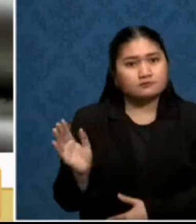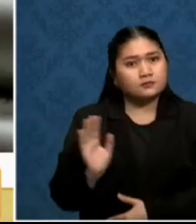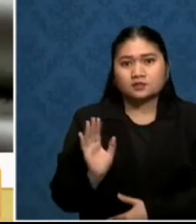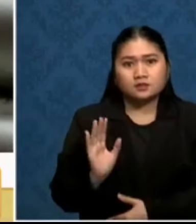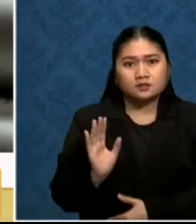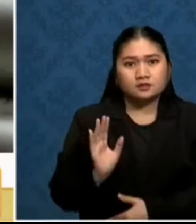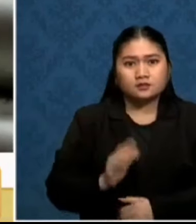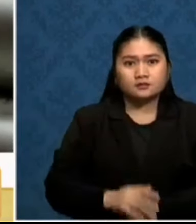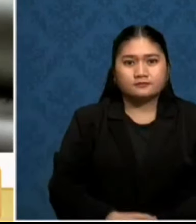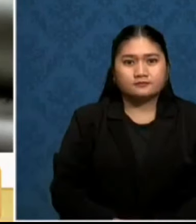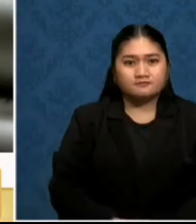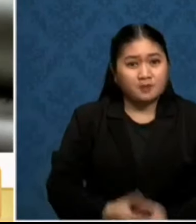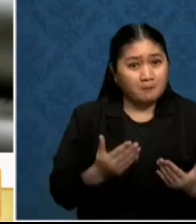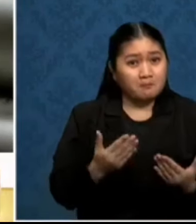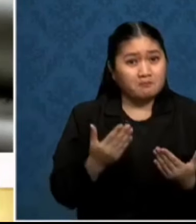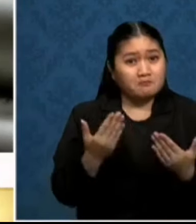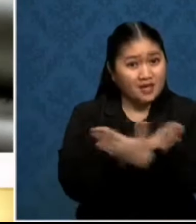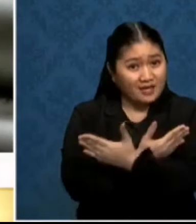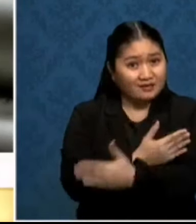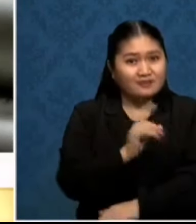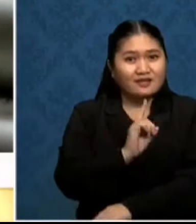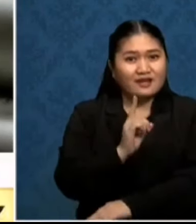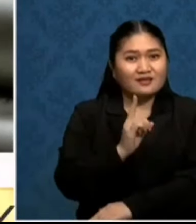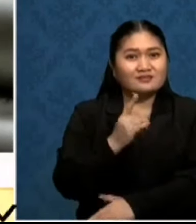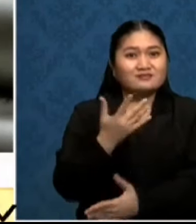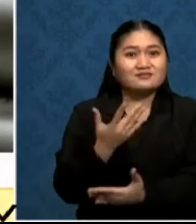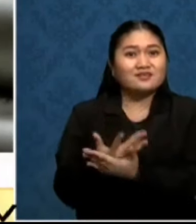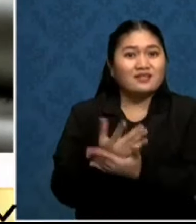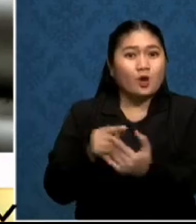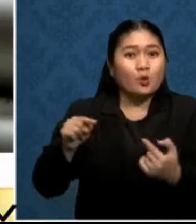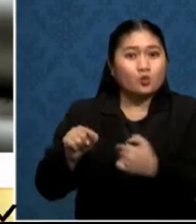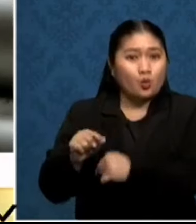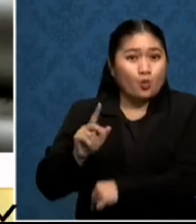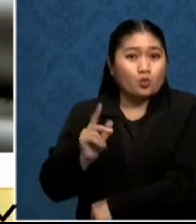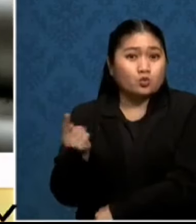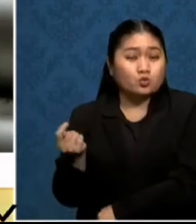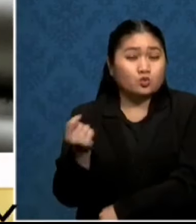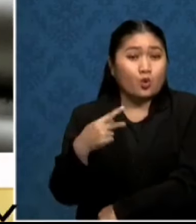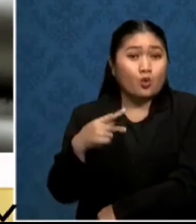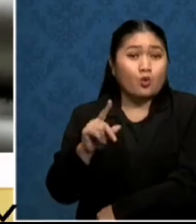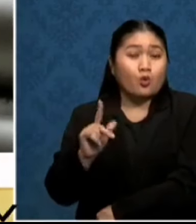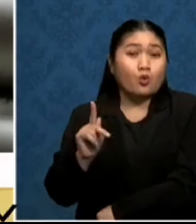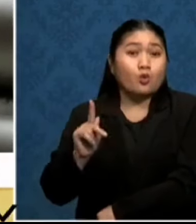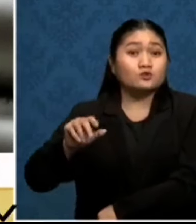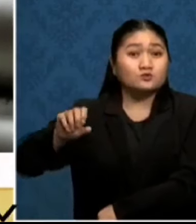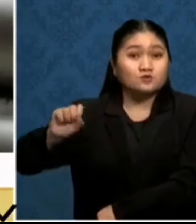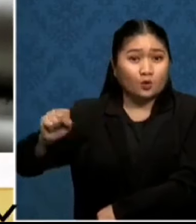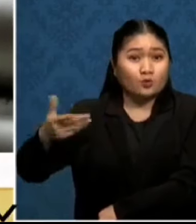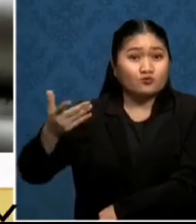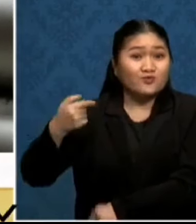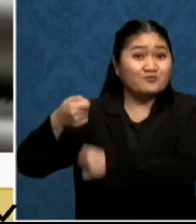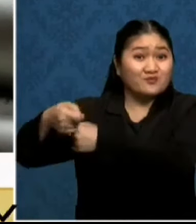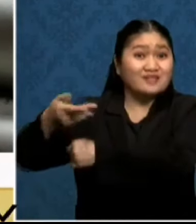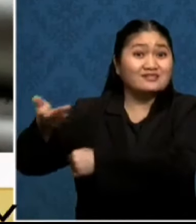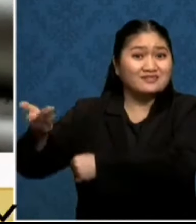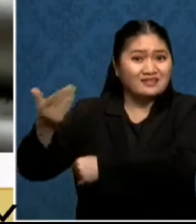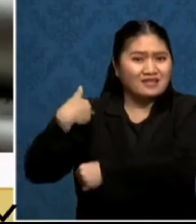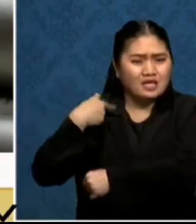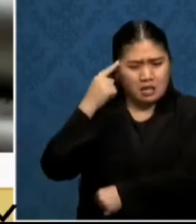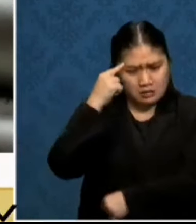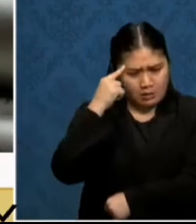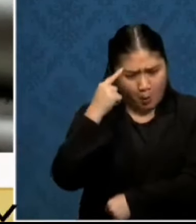แจกเปลี่ยนมาเป็นใช้เงินธกสแทนหลังจากนั้นท่ามกลางเสียงเตือนว่ามันสุ่ม